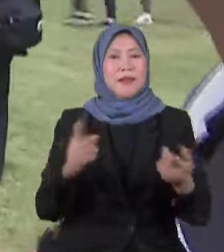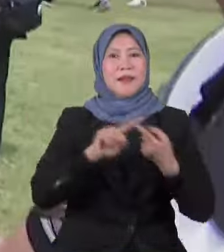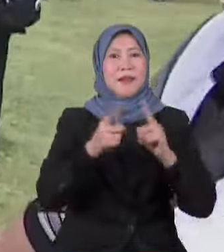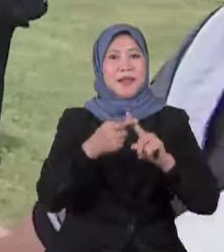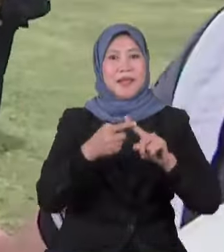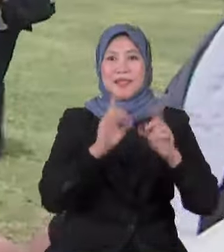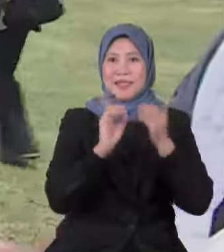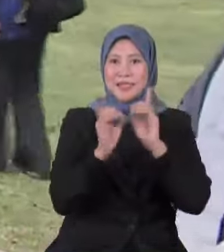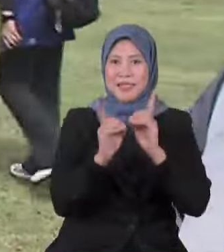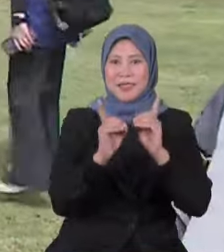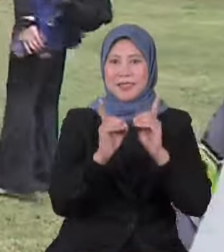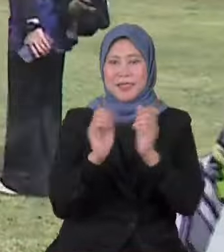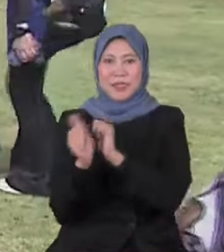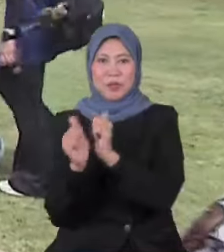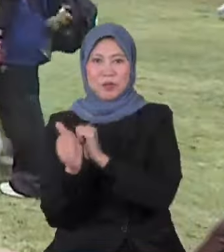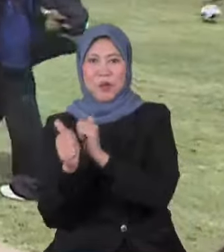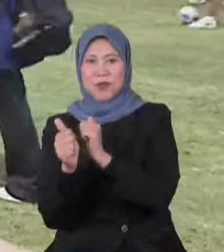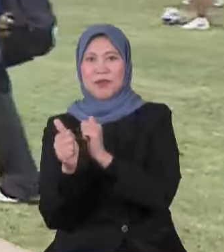digital ada e-sport.